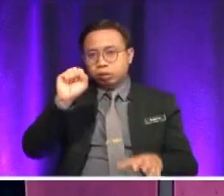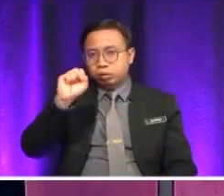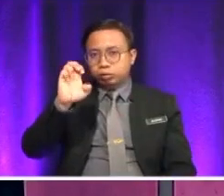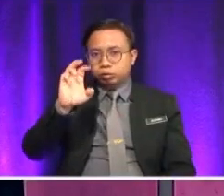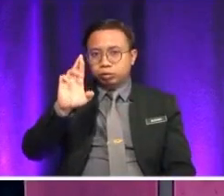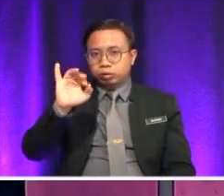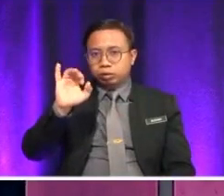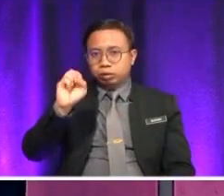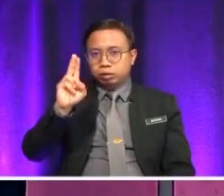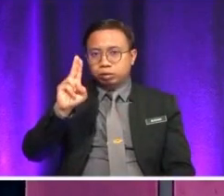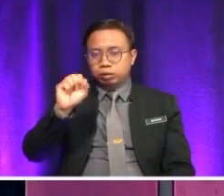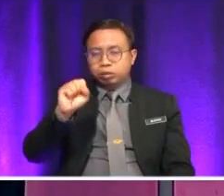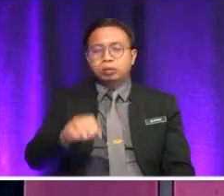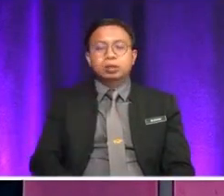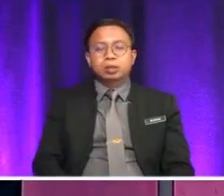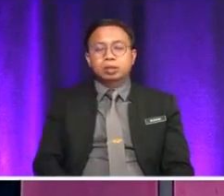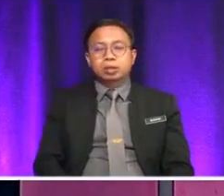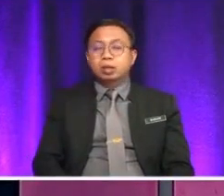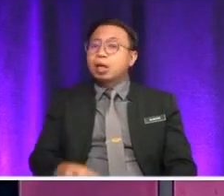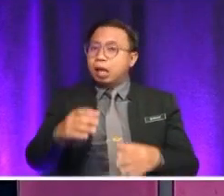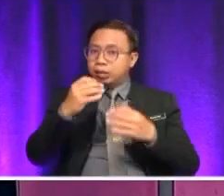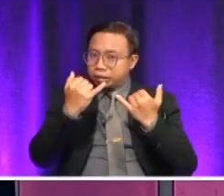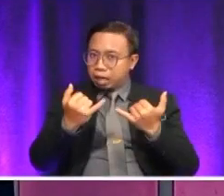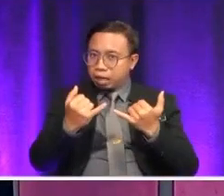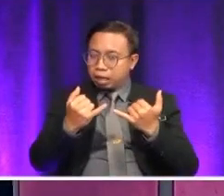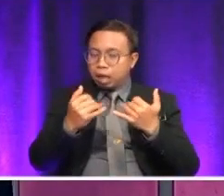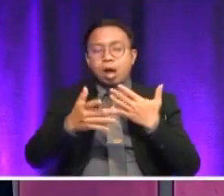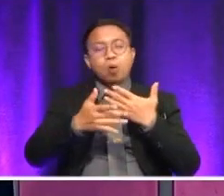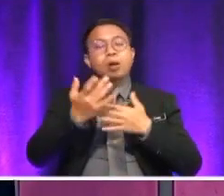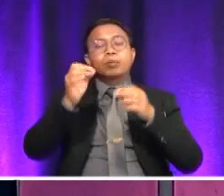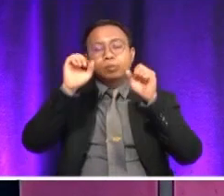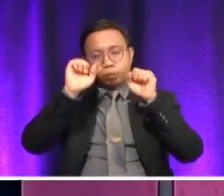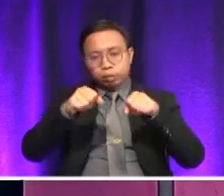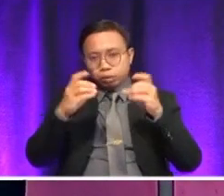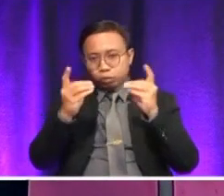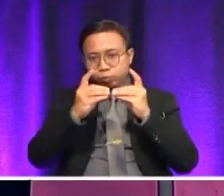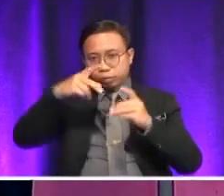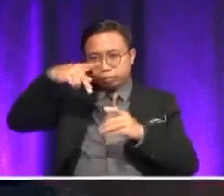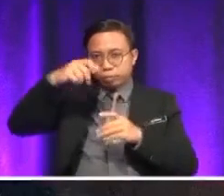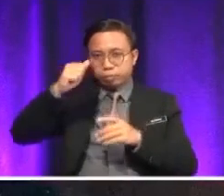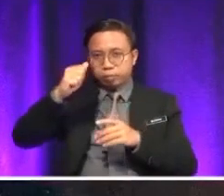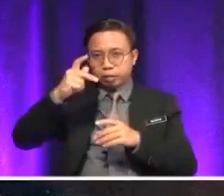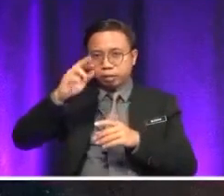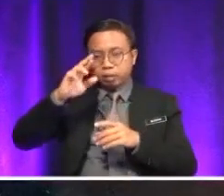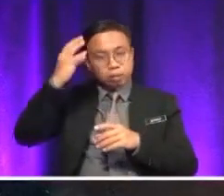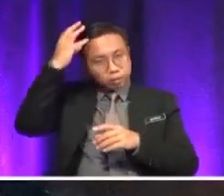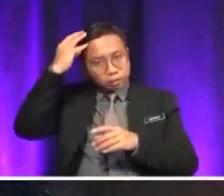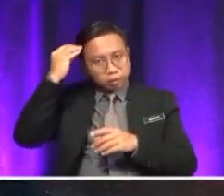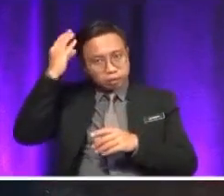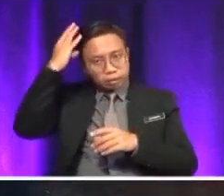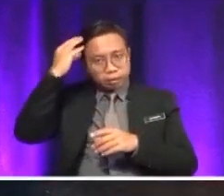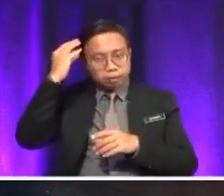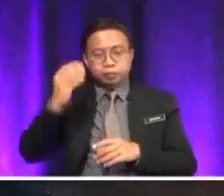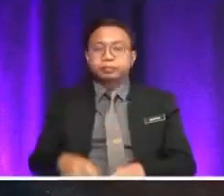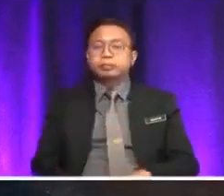pada pemantauan awal. Supaya dia tidak menjadi melarat. Cikgu, saya setuju ni cikgu. Sebab